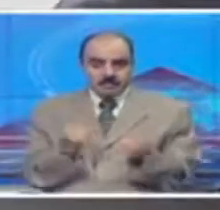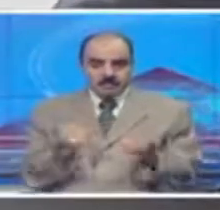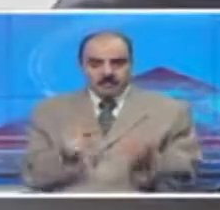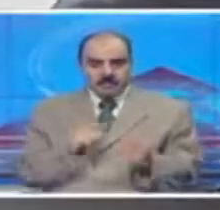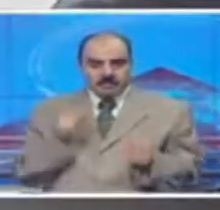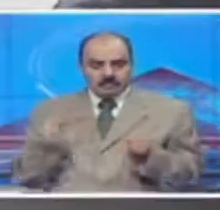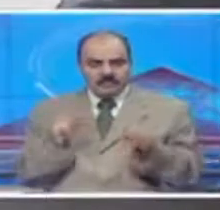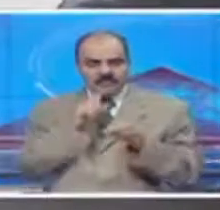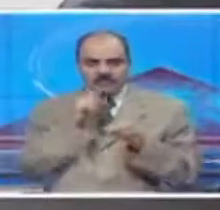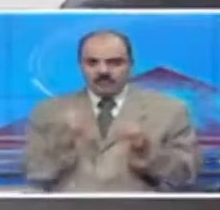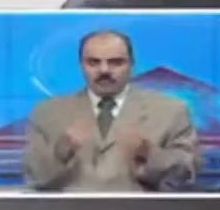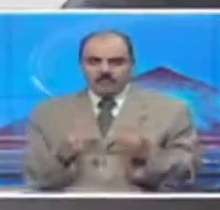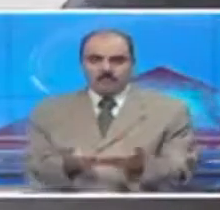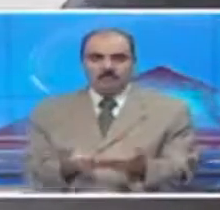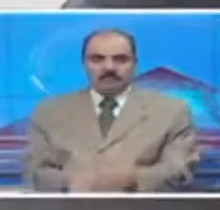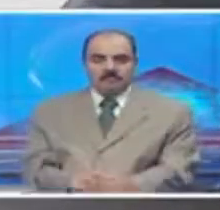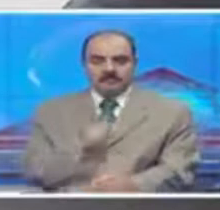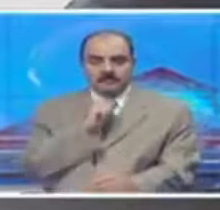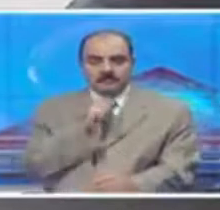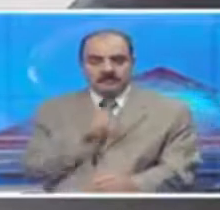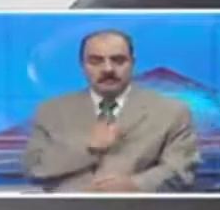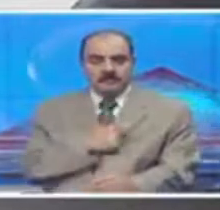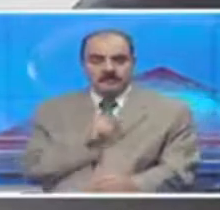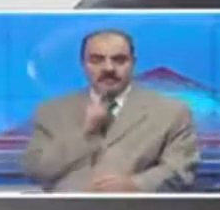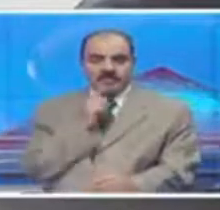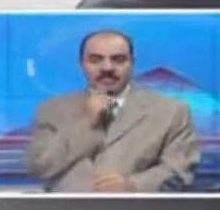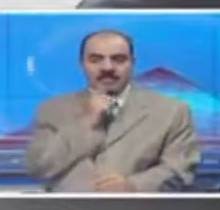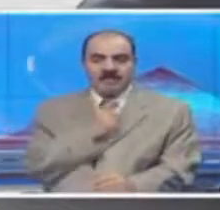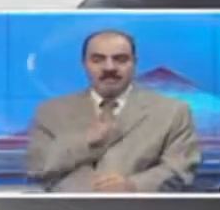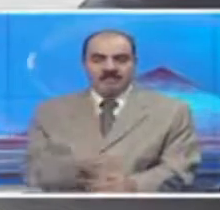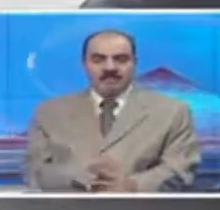رغم أزمة كورونا. من معرض القاهرة الدولي للكتاب، مصطفى عبد الفتاح، التلفزيون المصري.